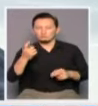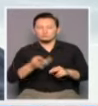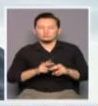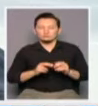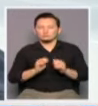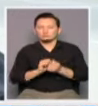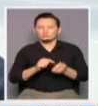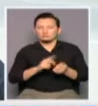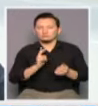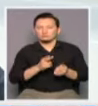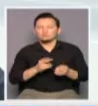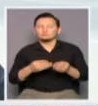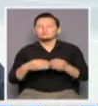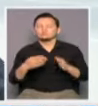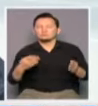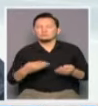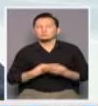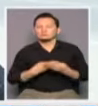қағаздарды таратып,